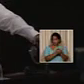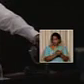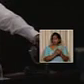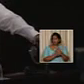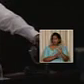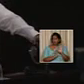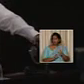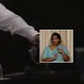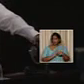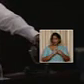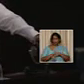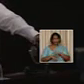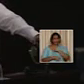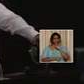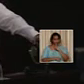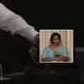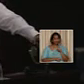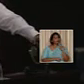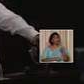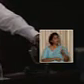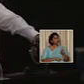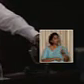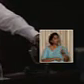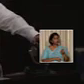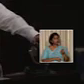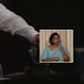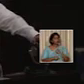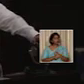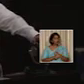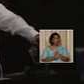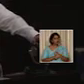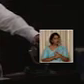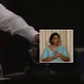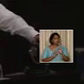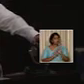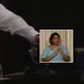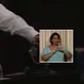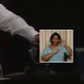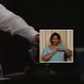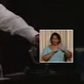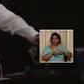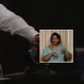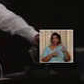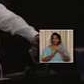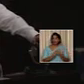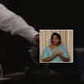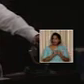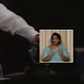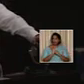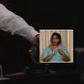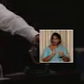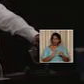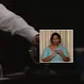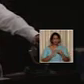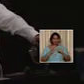करना मेरा दर्वंट क्यूवा अरे राज्य नोवन विश्वविद्यालय शिशुंट अवश्य नय